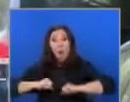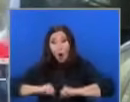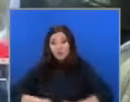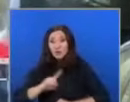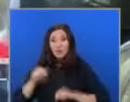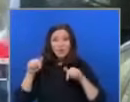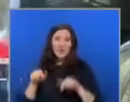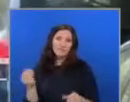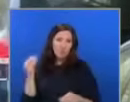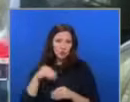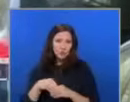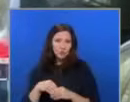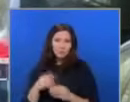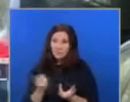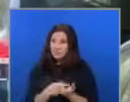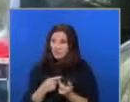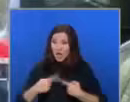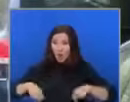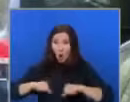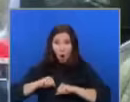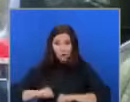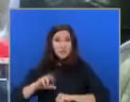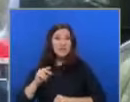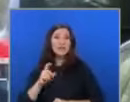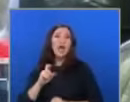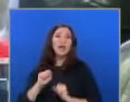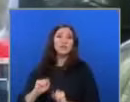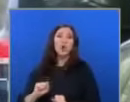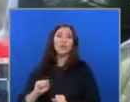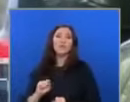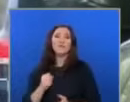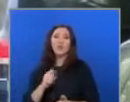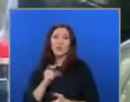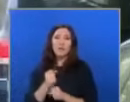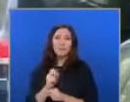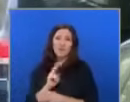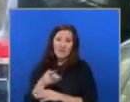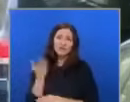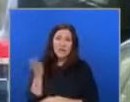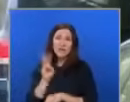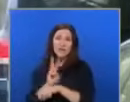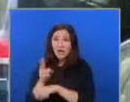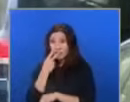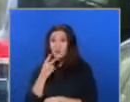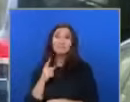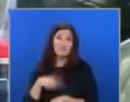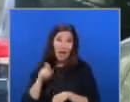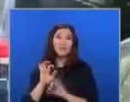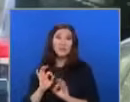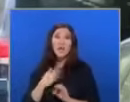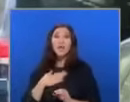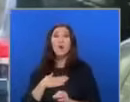включително. Всеки офис казва, гаранционен фонд не работи. Влезнах в техния сайт да видя. Да, наистина е имало